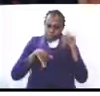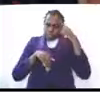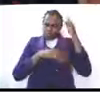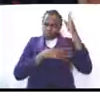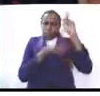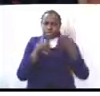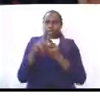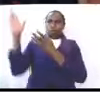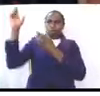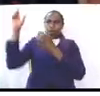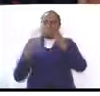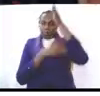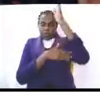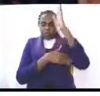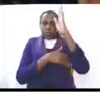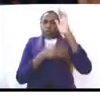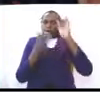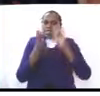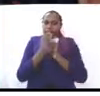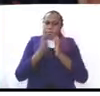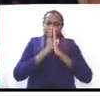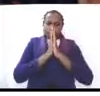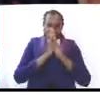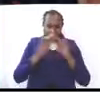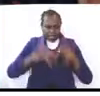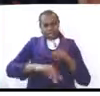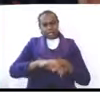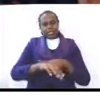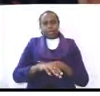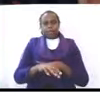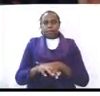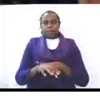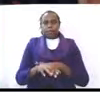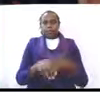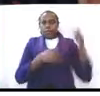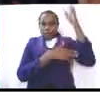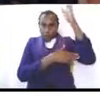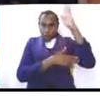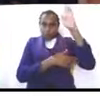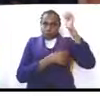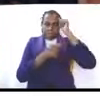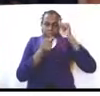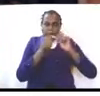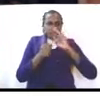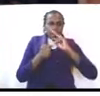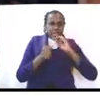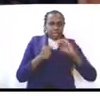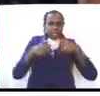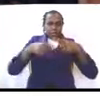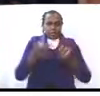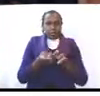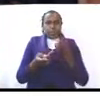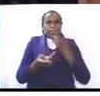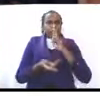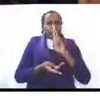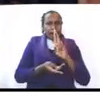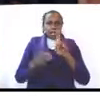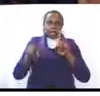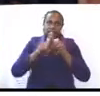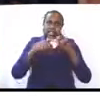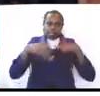wakati huu, ambao wanakuomba kwa wakati huu. Baba uwakumbuke mahali walipo,